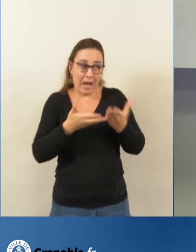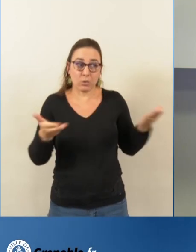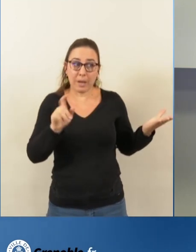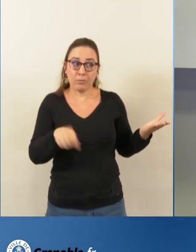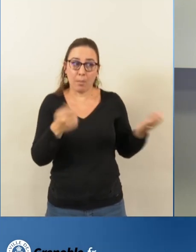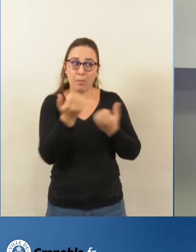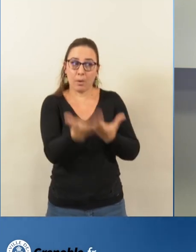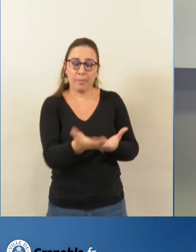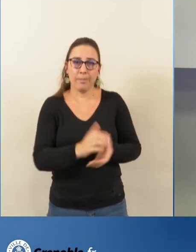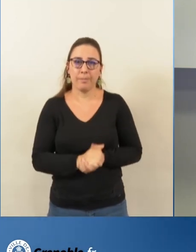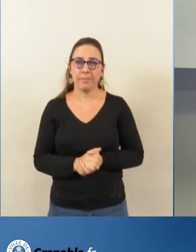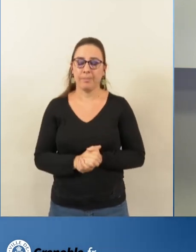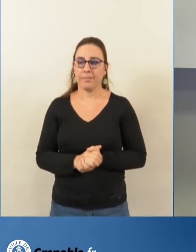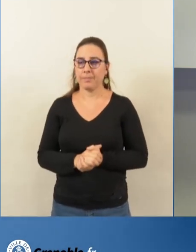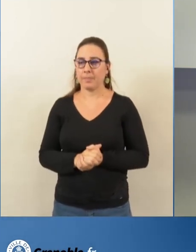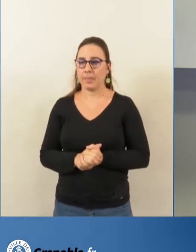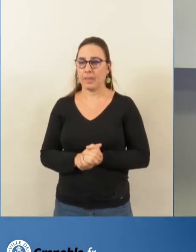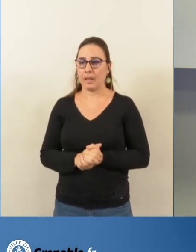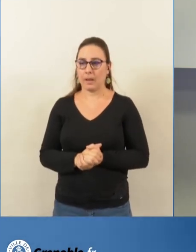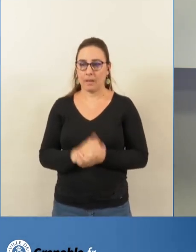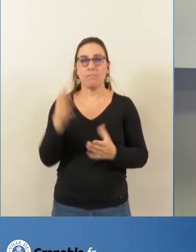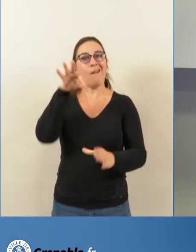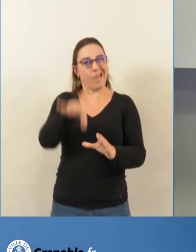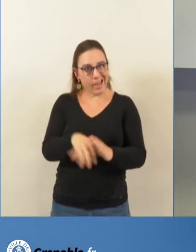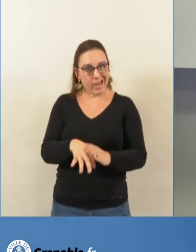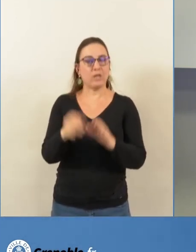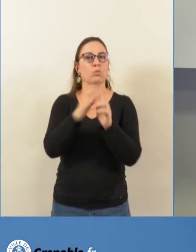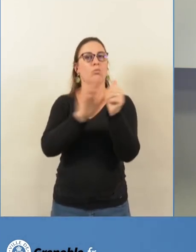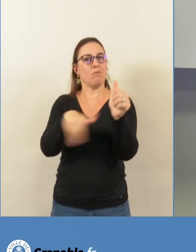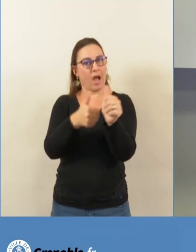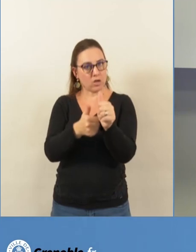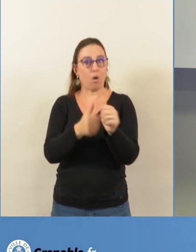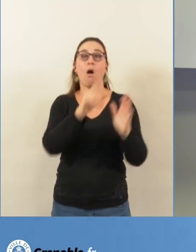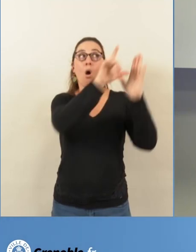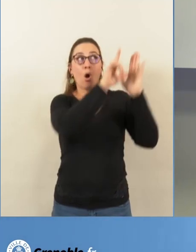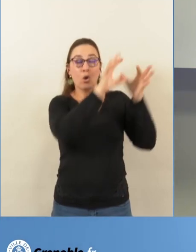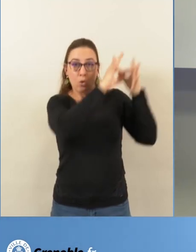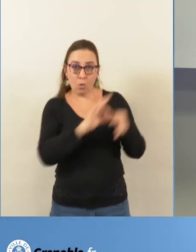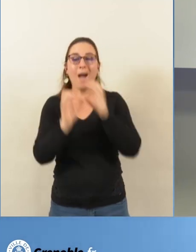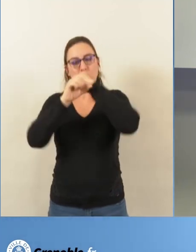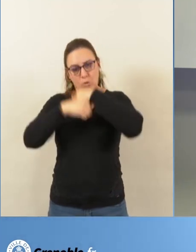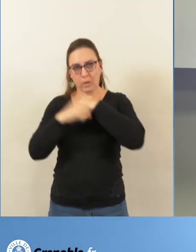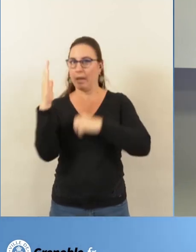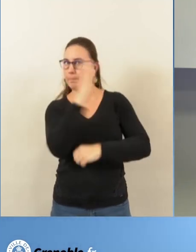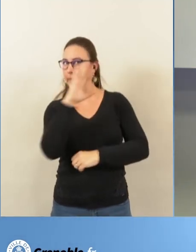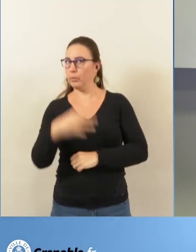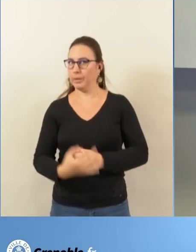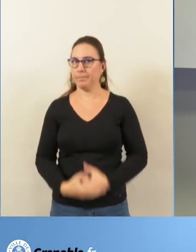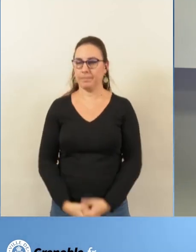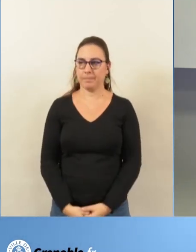qui est qui est votée là alors que l'élection d'adjoint se fait de par la loi vote à bulletin secret